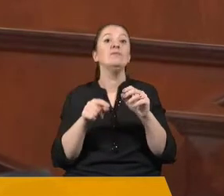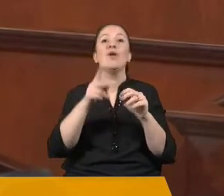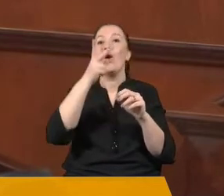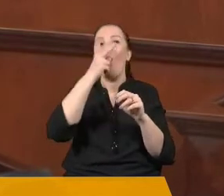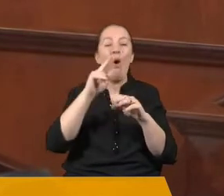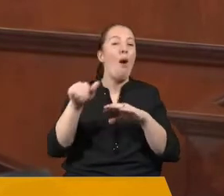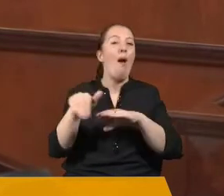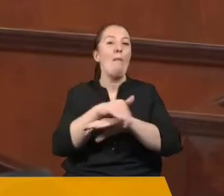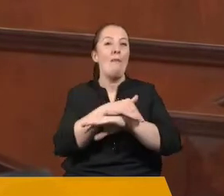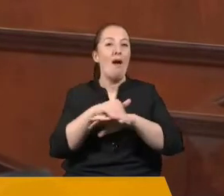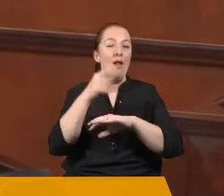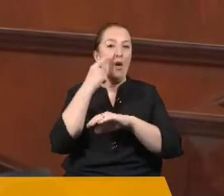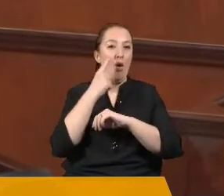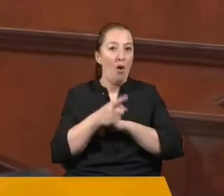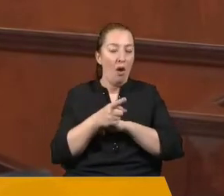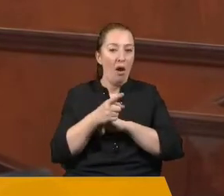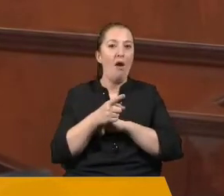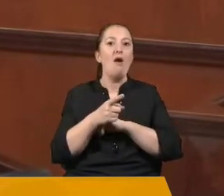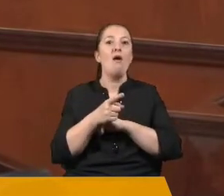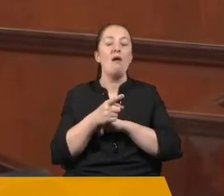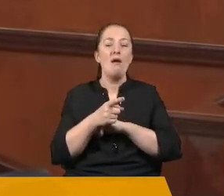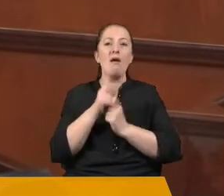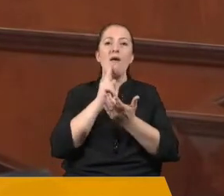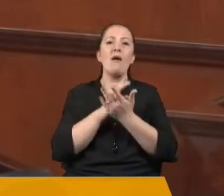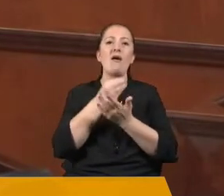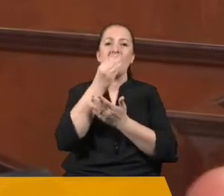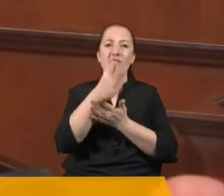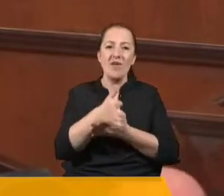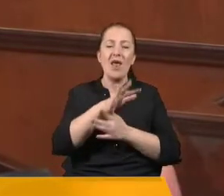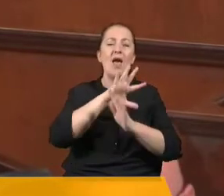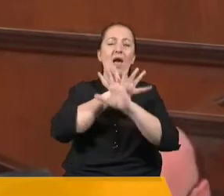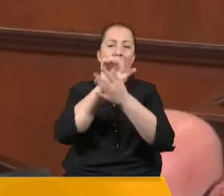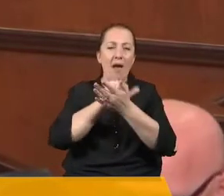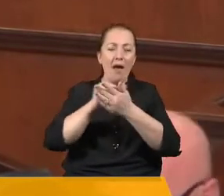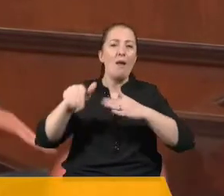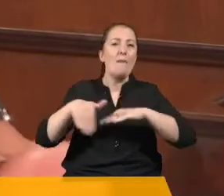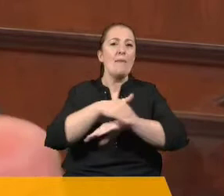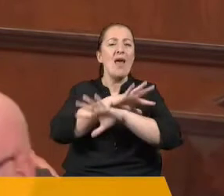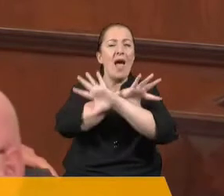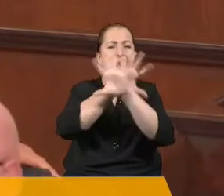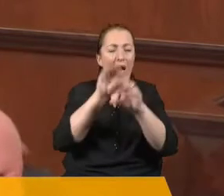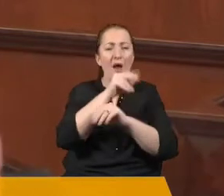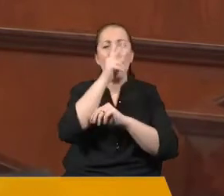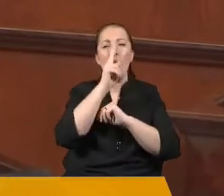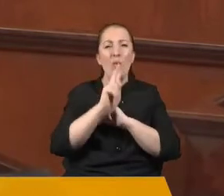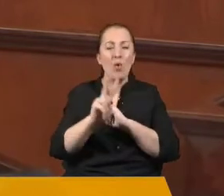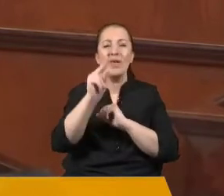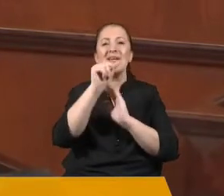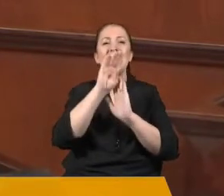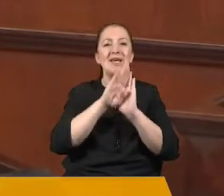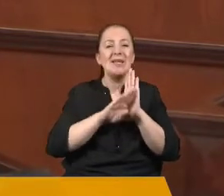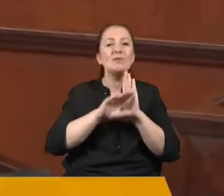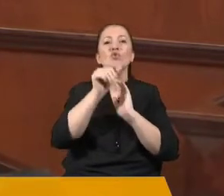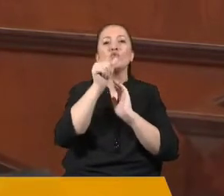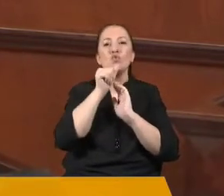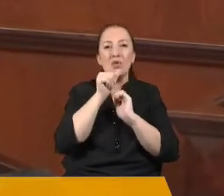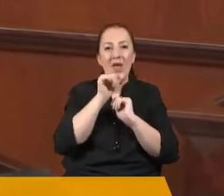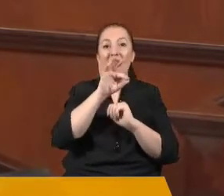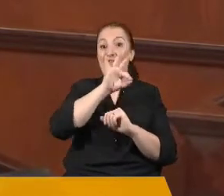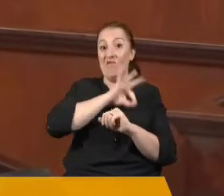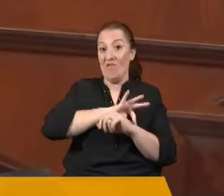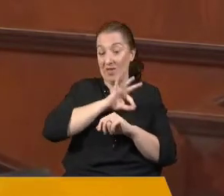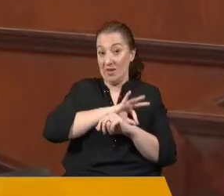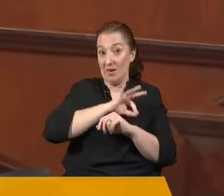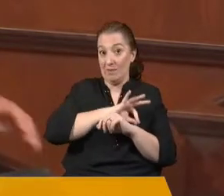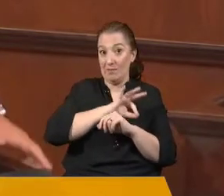mahalle kapsamında ilan edilen her mahallenin, yani her köyün indirimli sudan